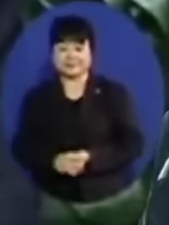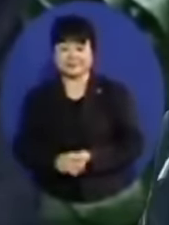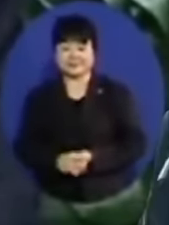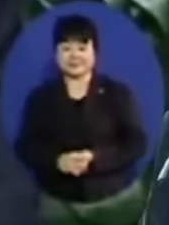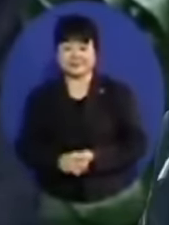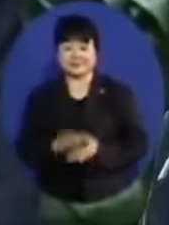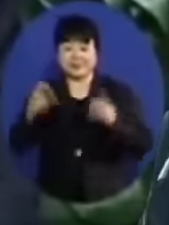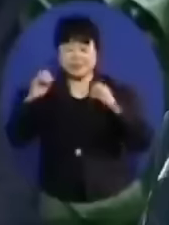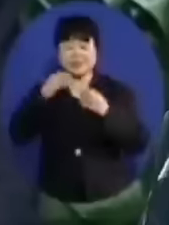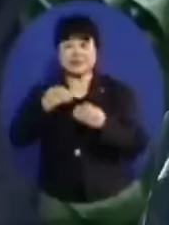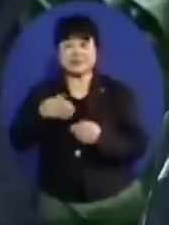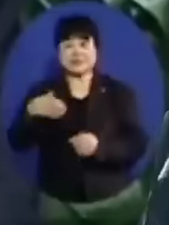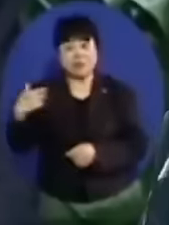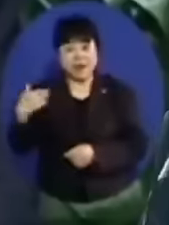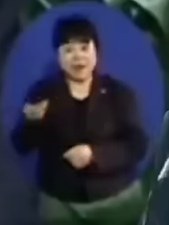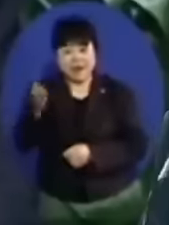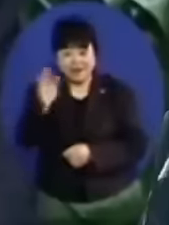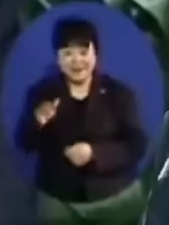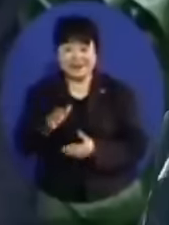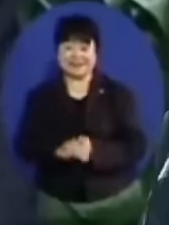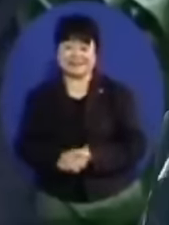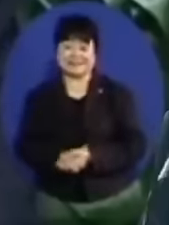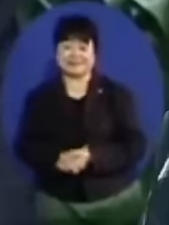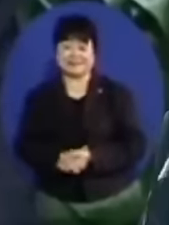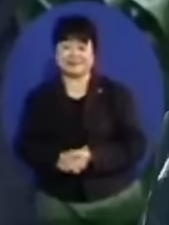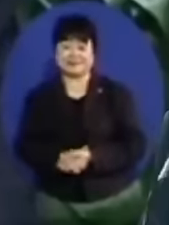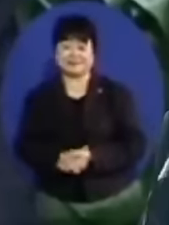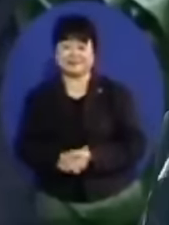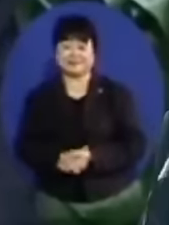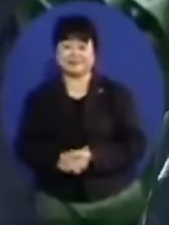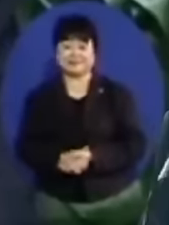그것도 응답인지는 모르겠지만은